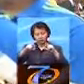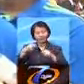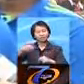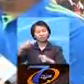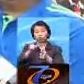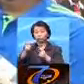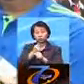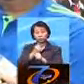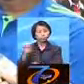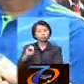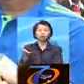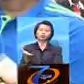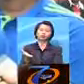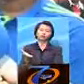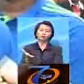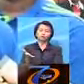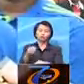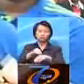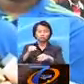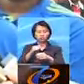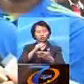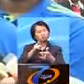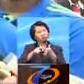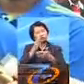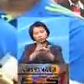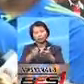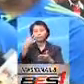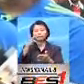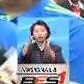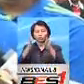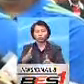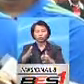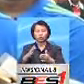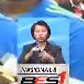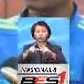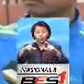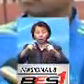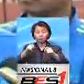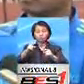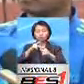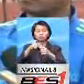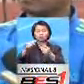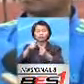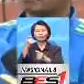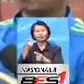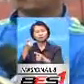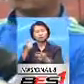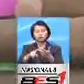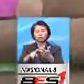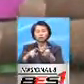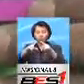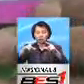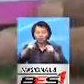orang. Tamat tempoh 14 orang dan kad hijau palsu 4